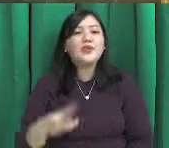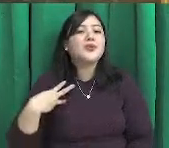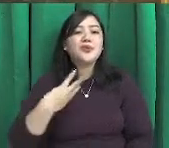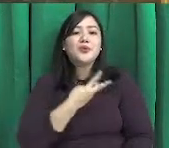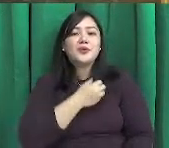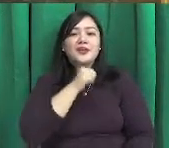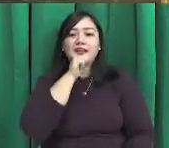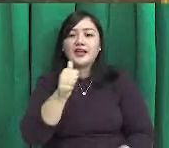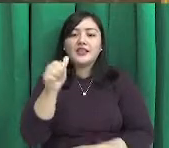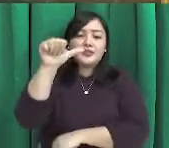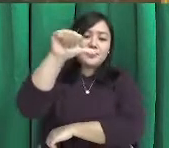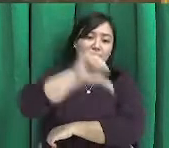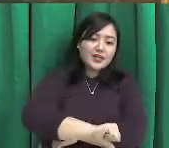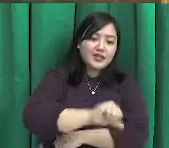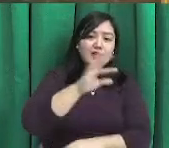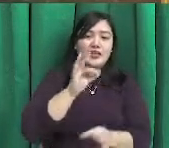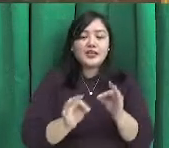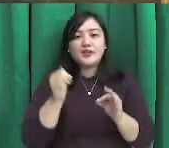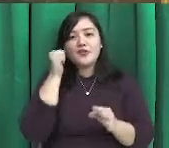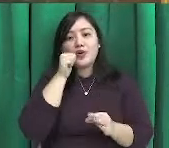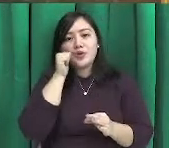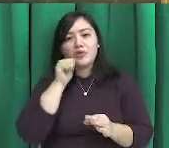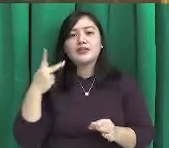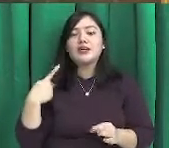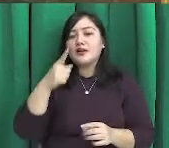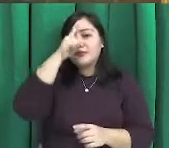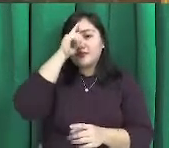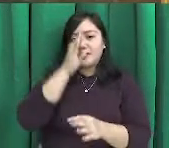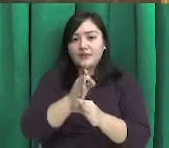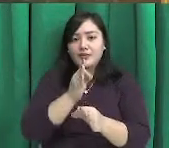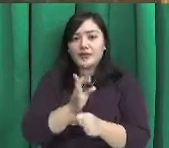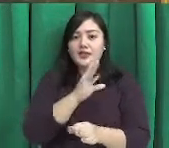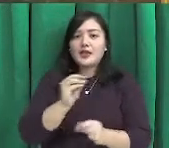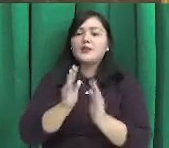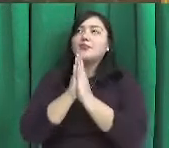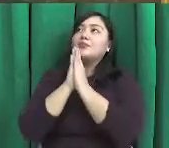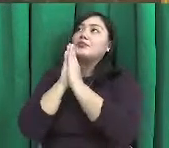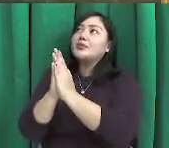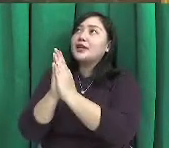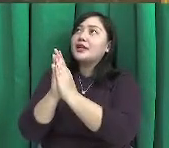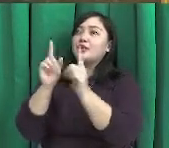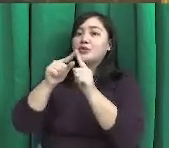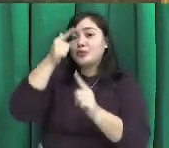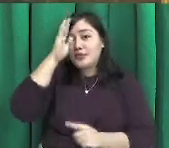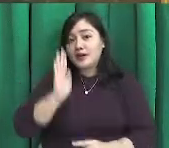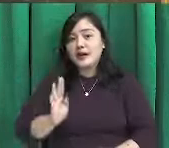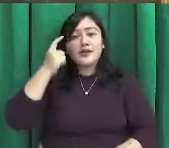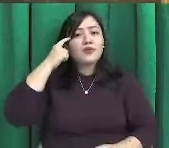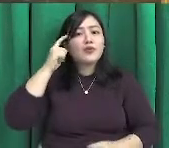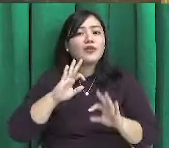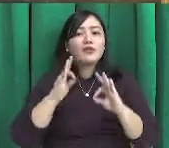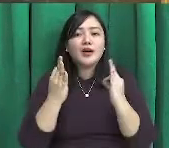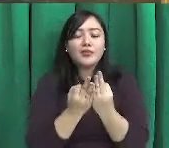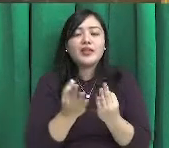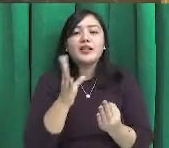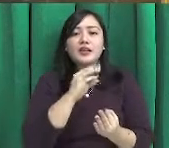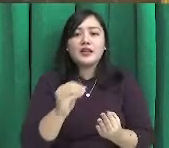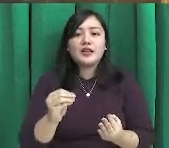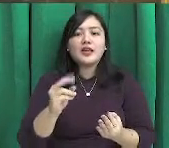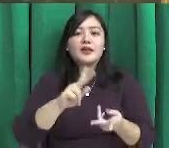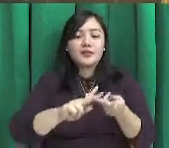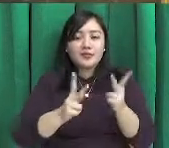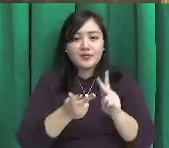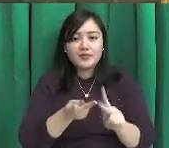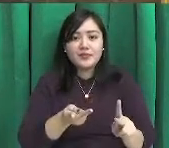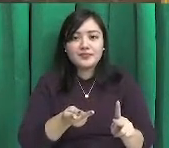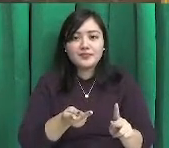at laging nagpipray para sa ating asawa at sa ating pamilya. Yeah. Hold on, never give up. Just like